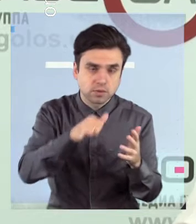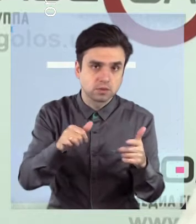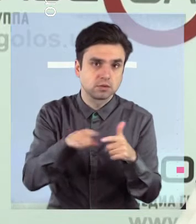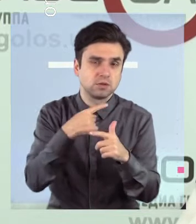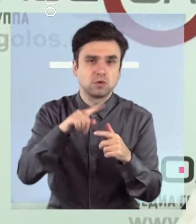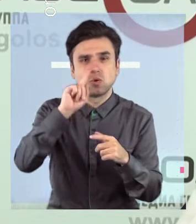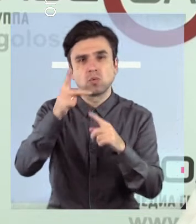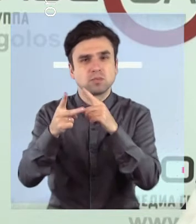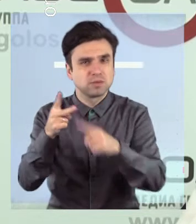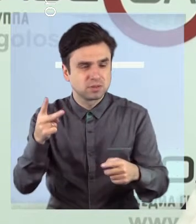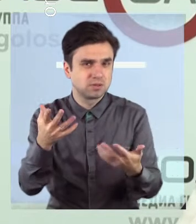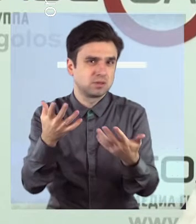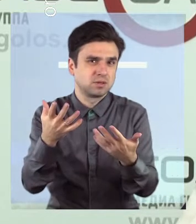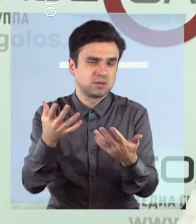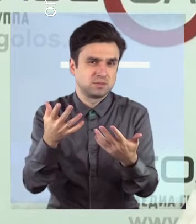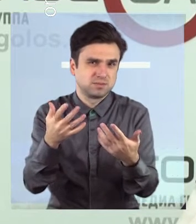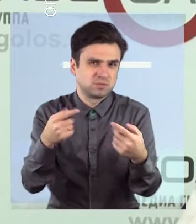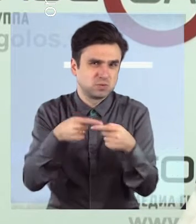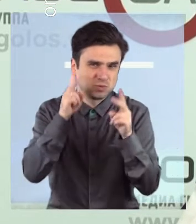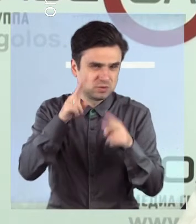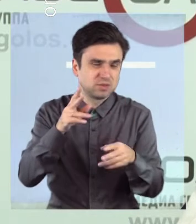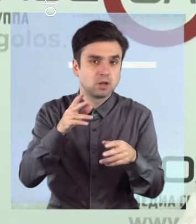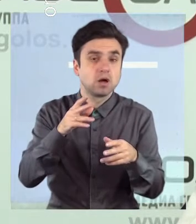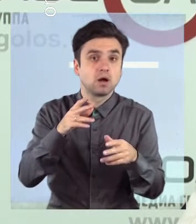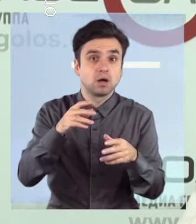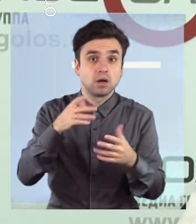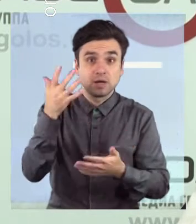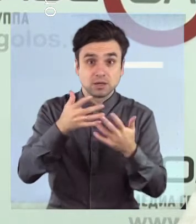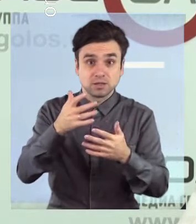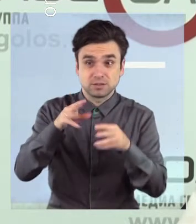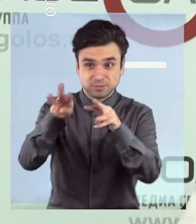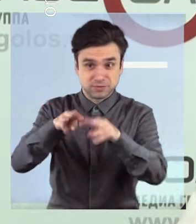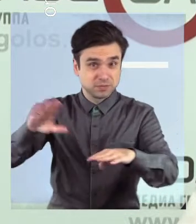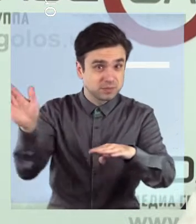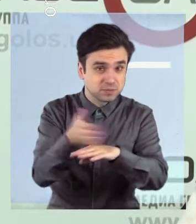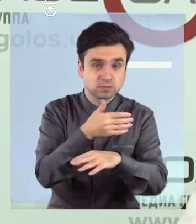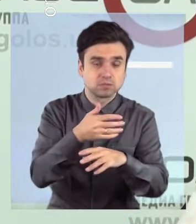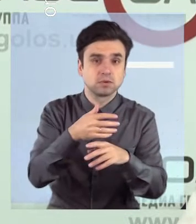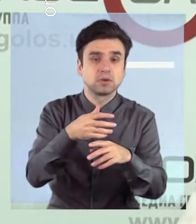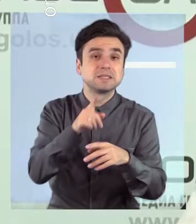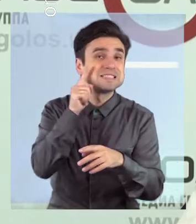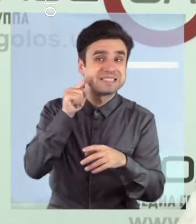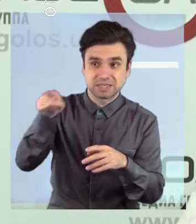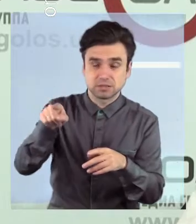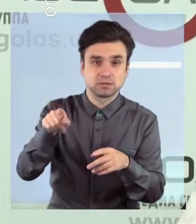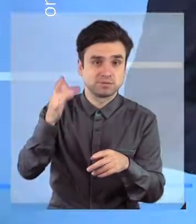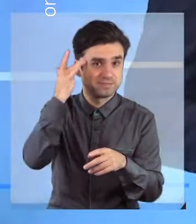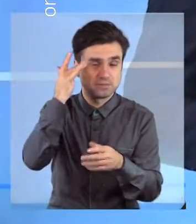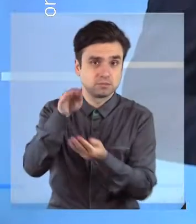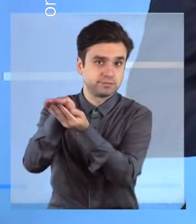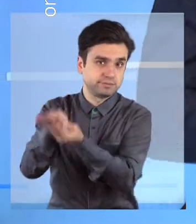це смертеподобно для Зеленського, ведь он уже не наберет вот такое количество голосов на внеочередных